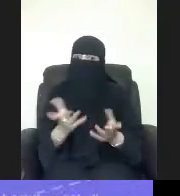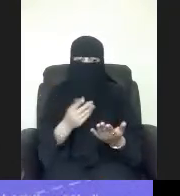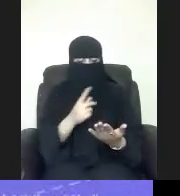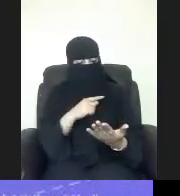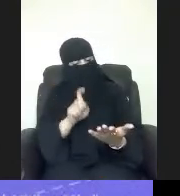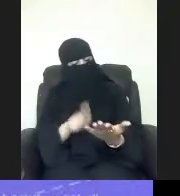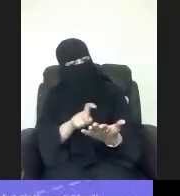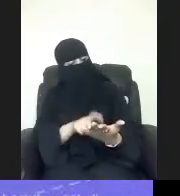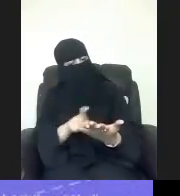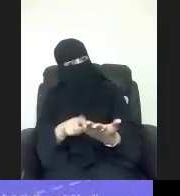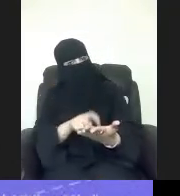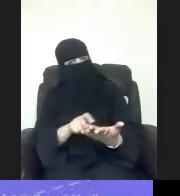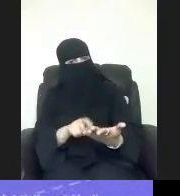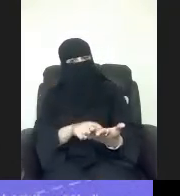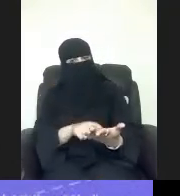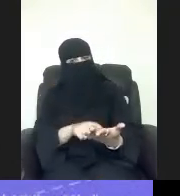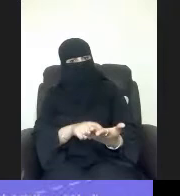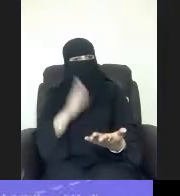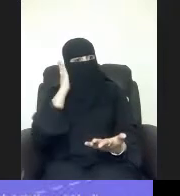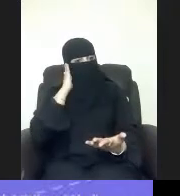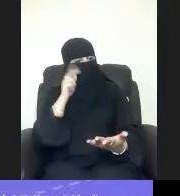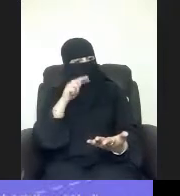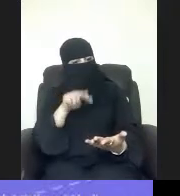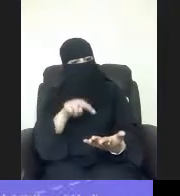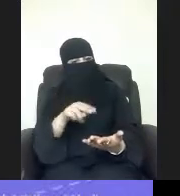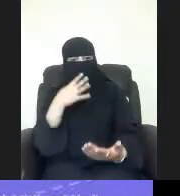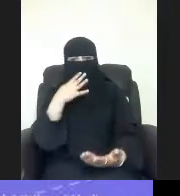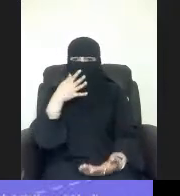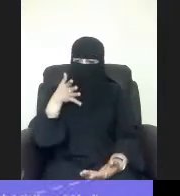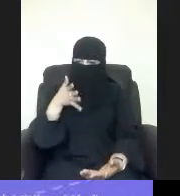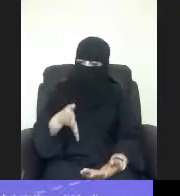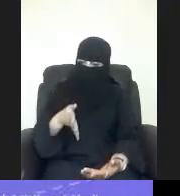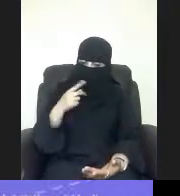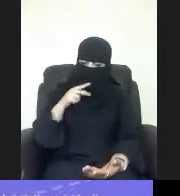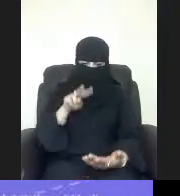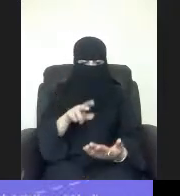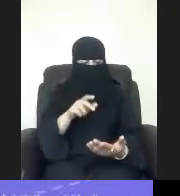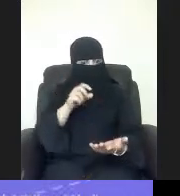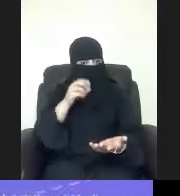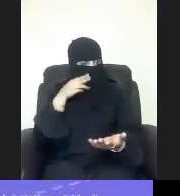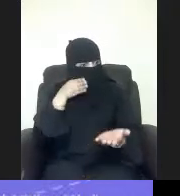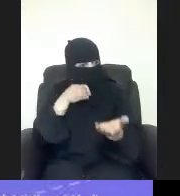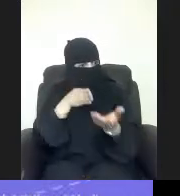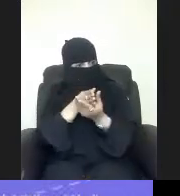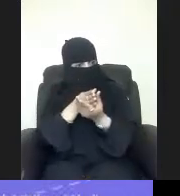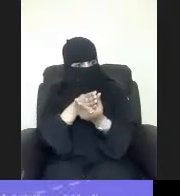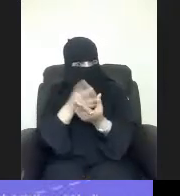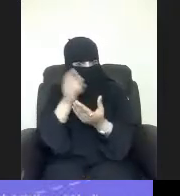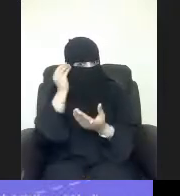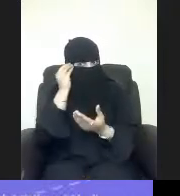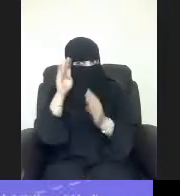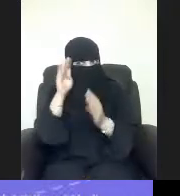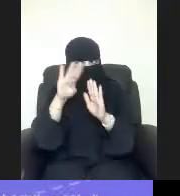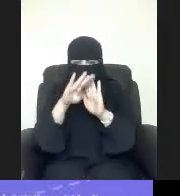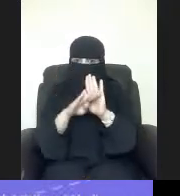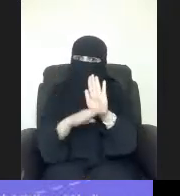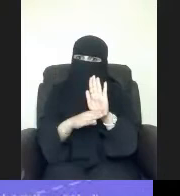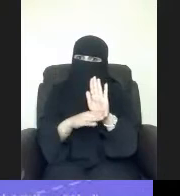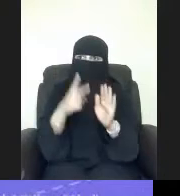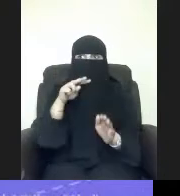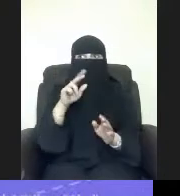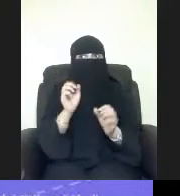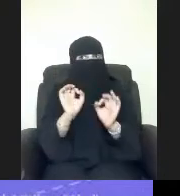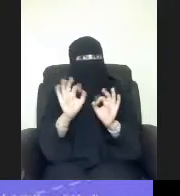الأجهزة المتنقلة، الهواتف الذكية، والدخول على برامج، ويعني شيء أنا أشوفه